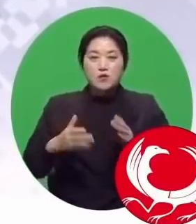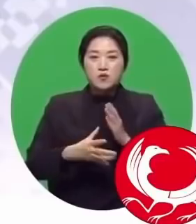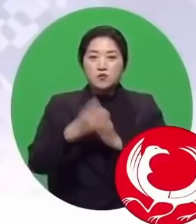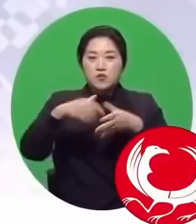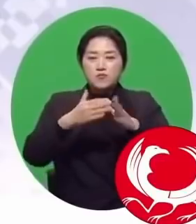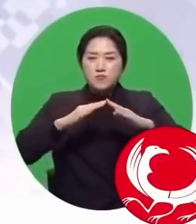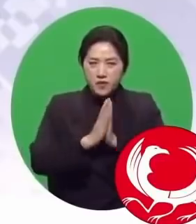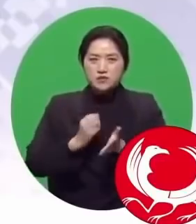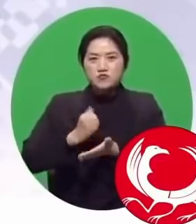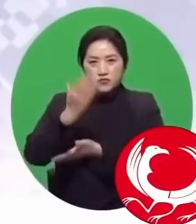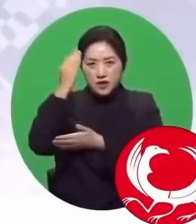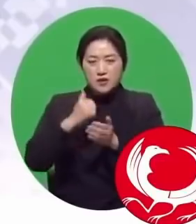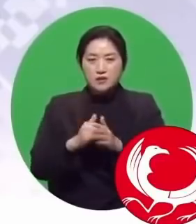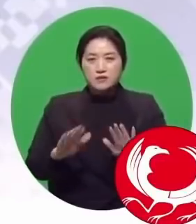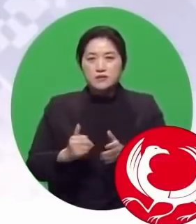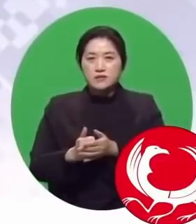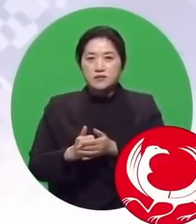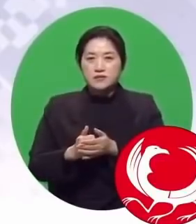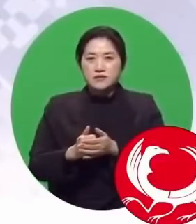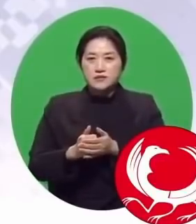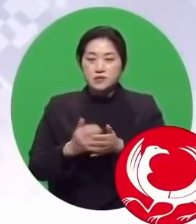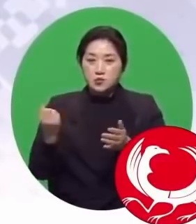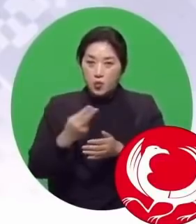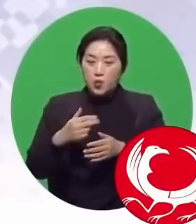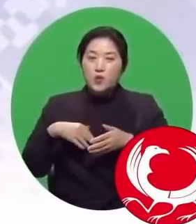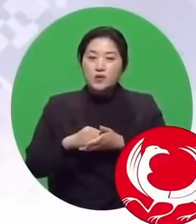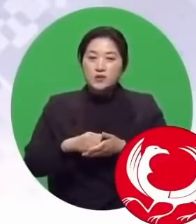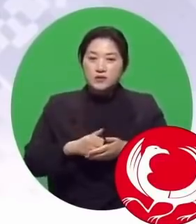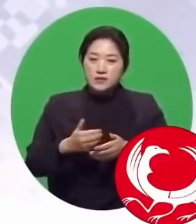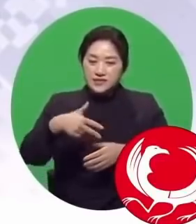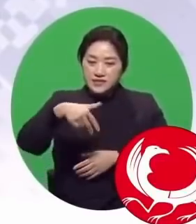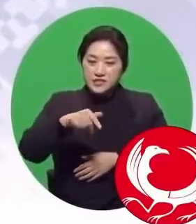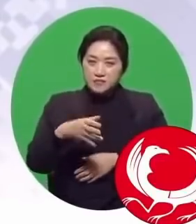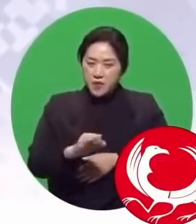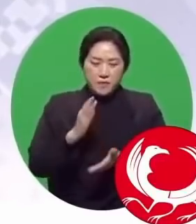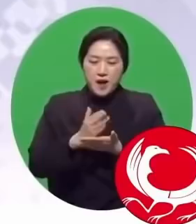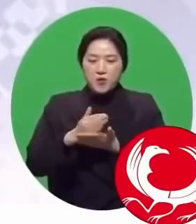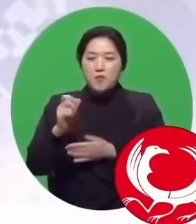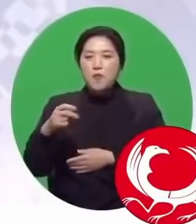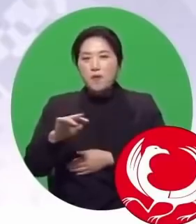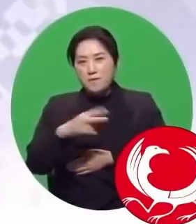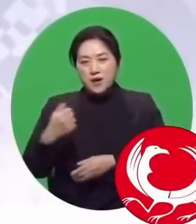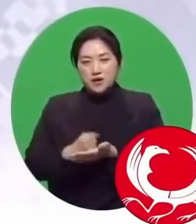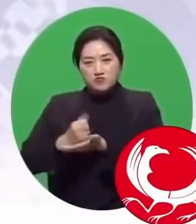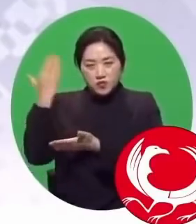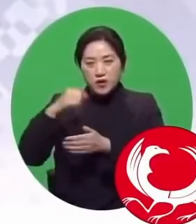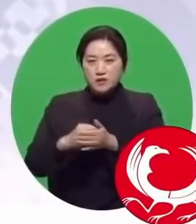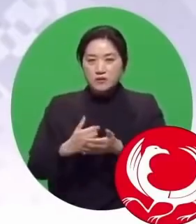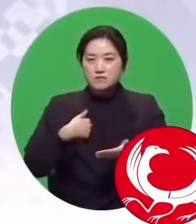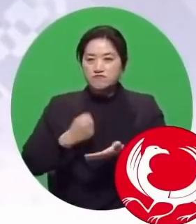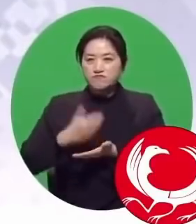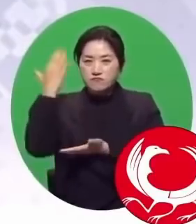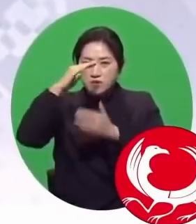건데 취업부로 바꿨습니다. 징병제, 모병제로 바꾸는 것도 제가 주장한 건데 특허를 냈는데